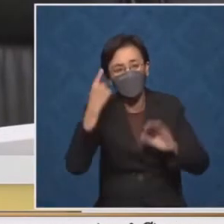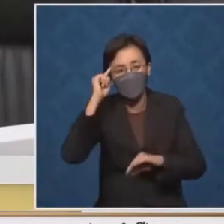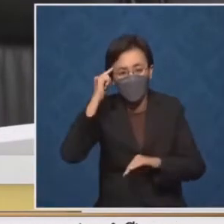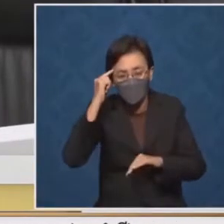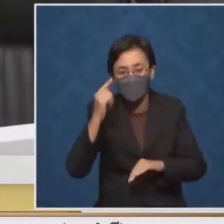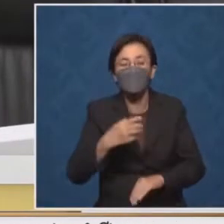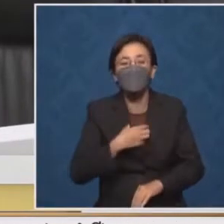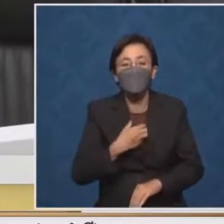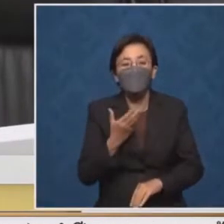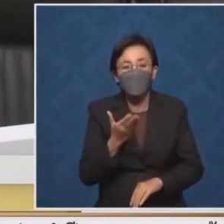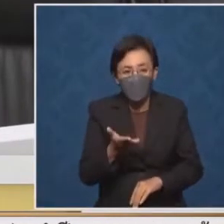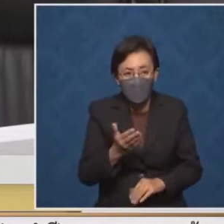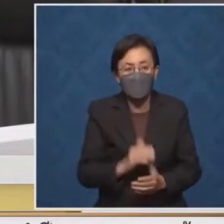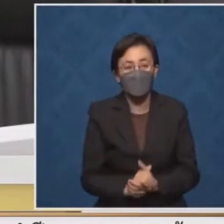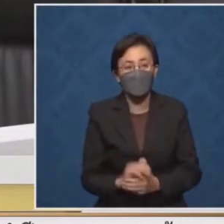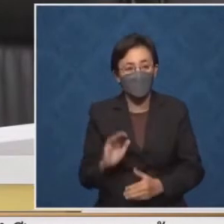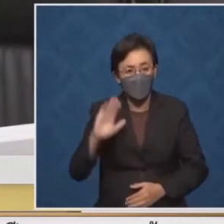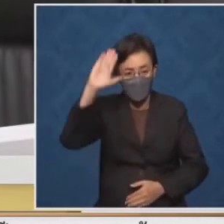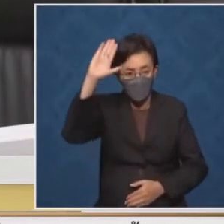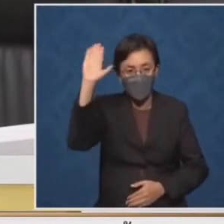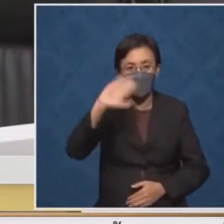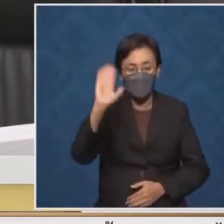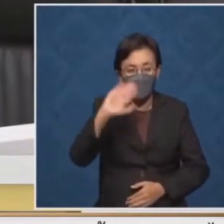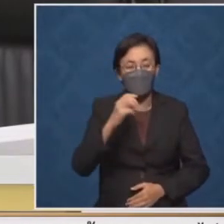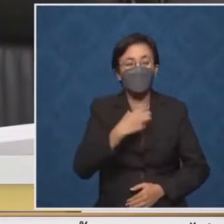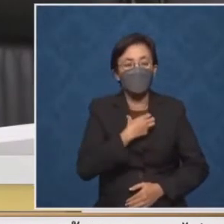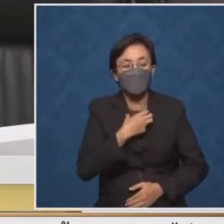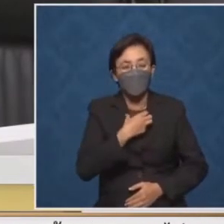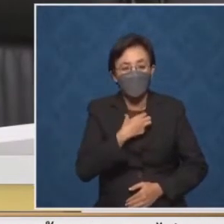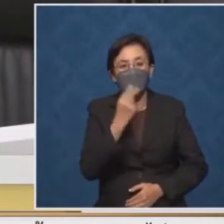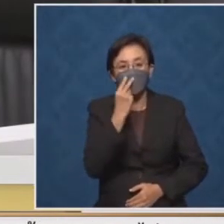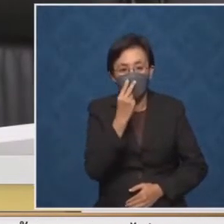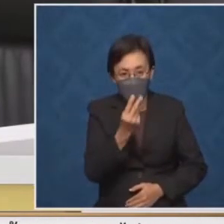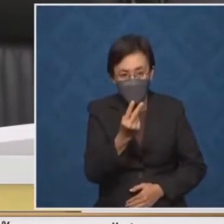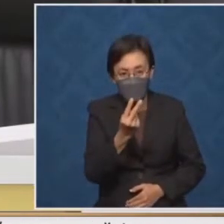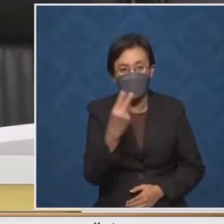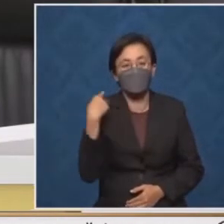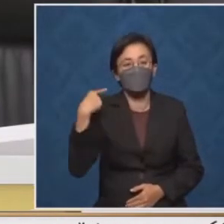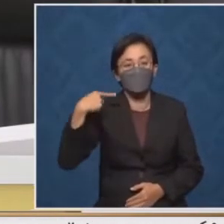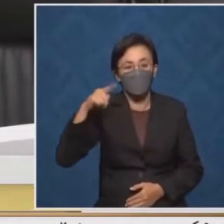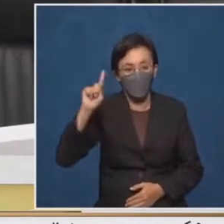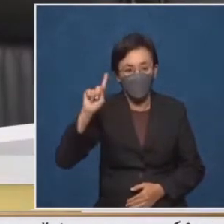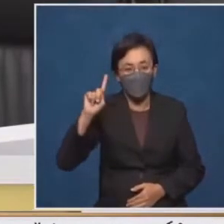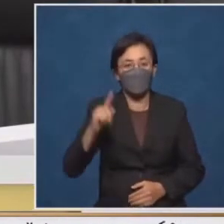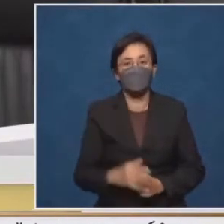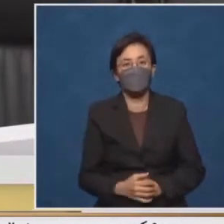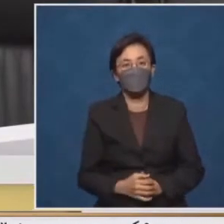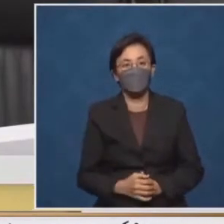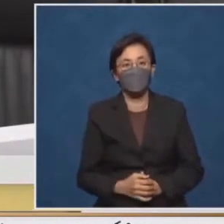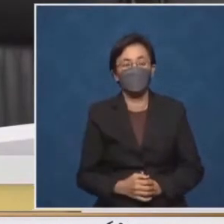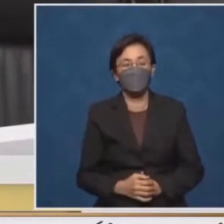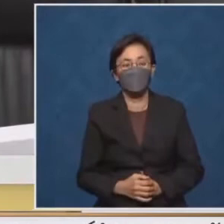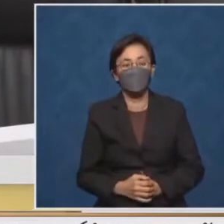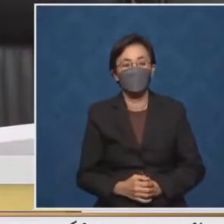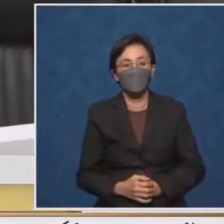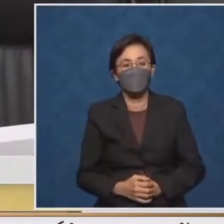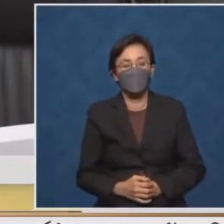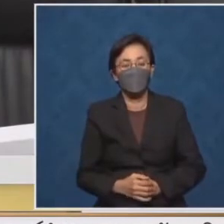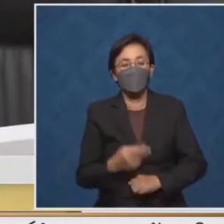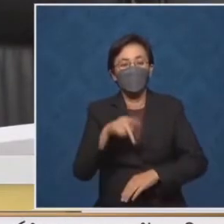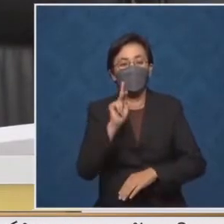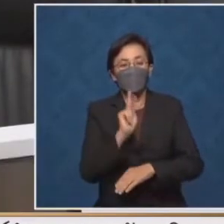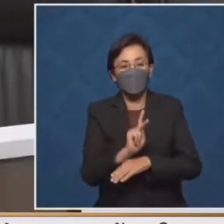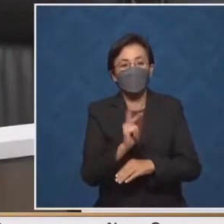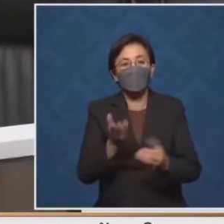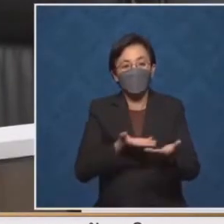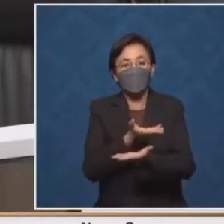บค